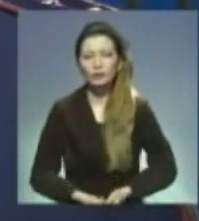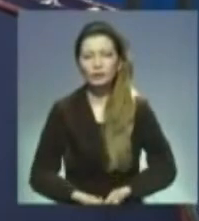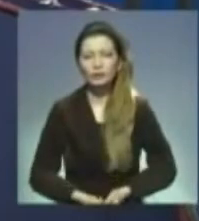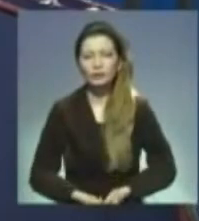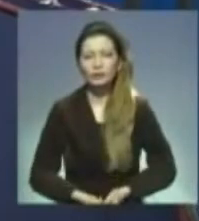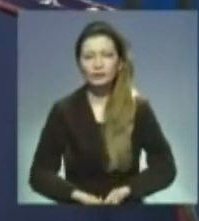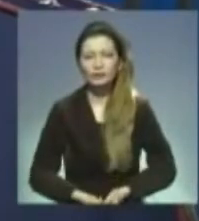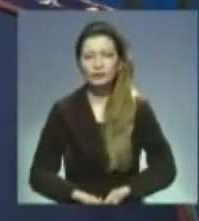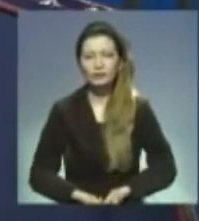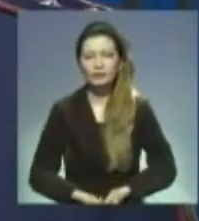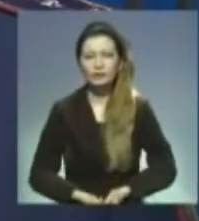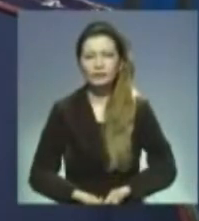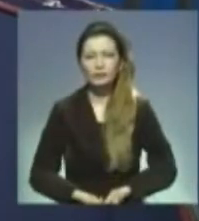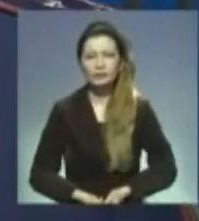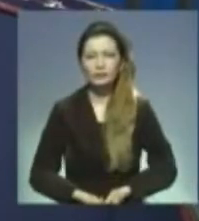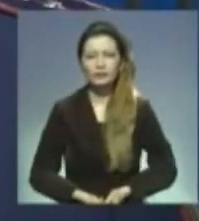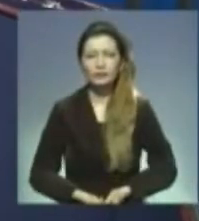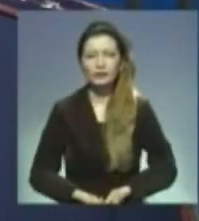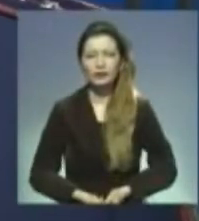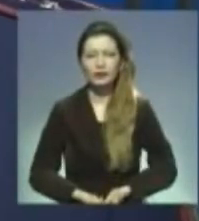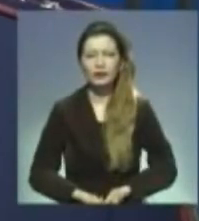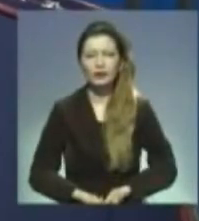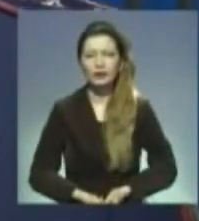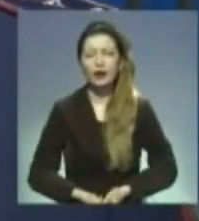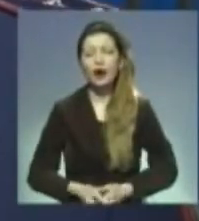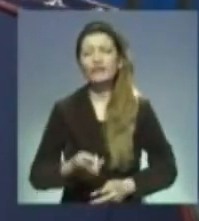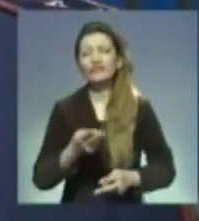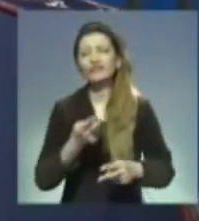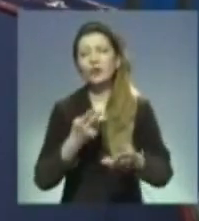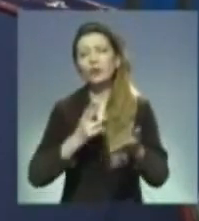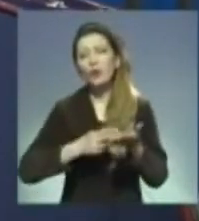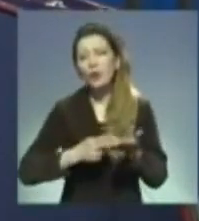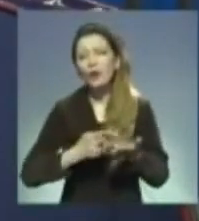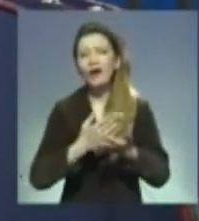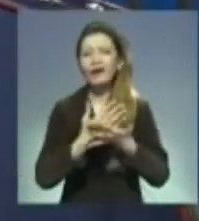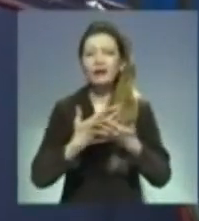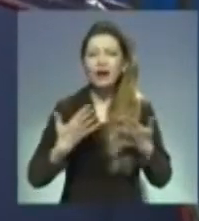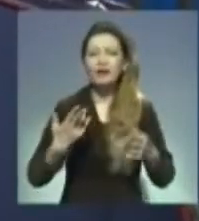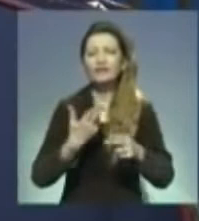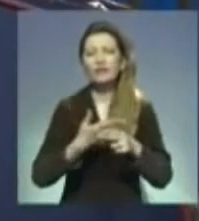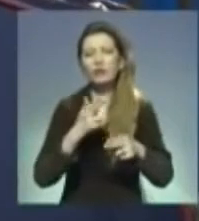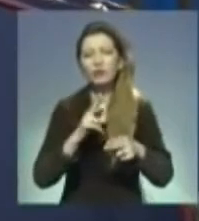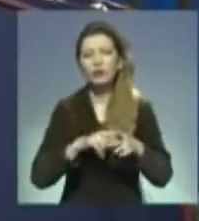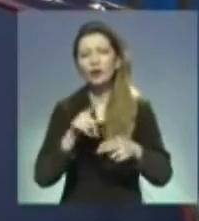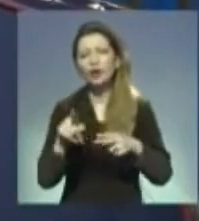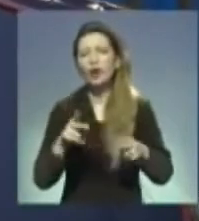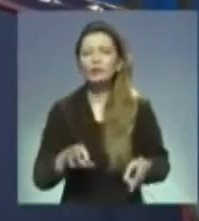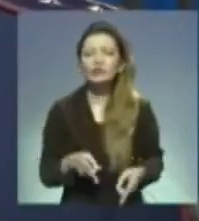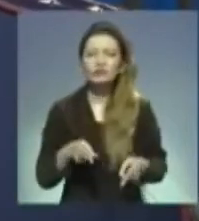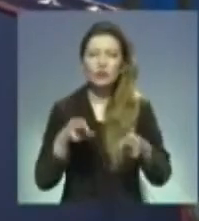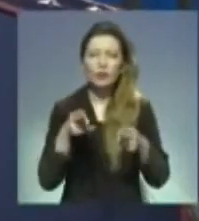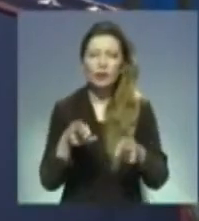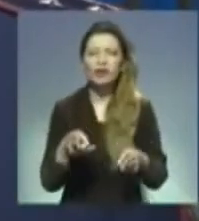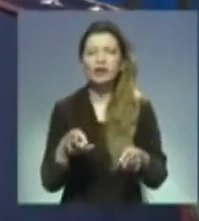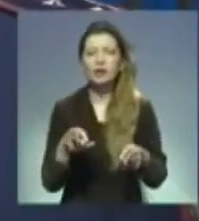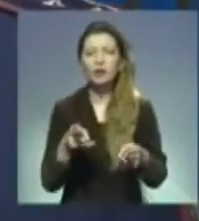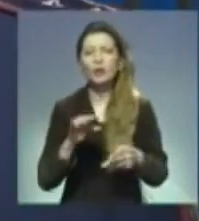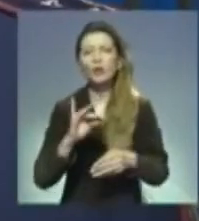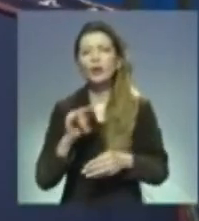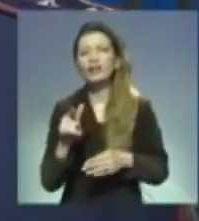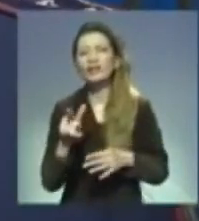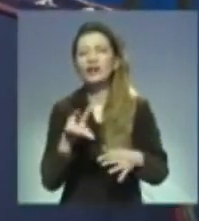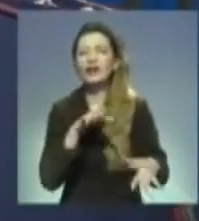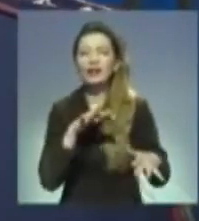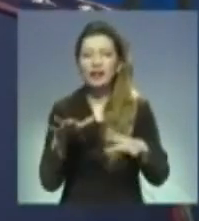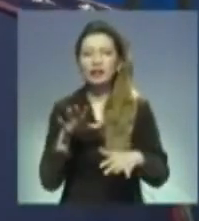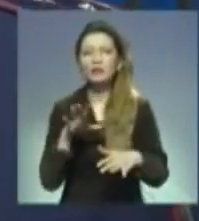2 подозреваемых, однако в связи с недоказанностью их причастности к данному преступлению уголовное дело